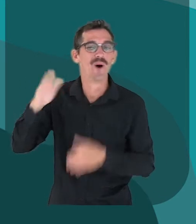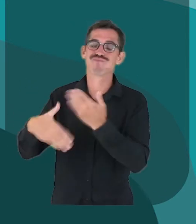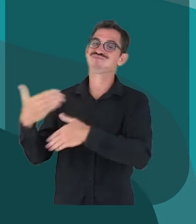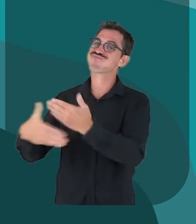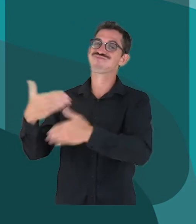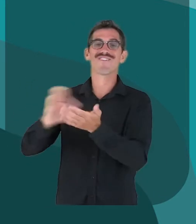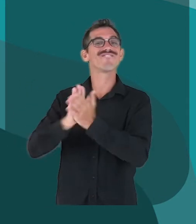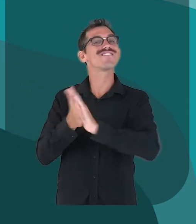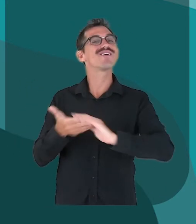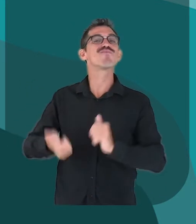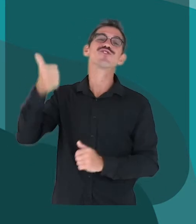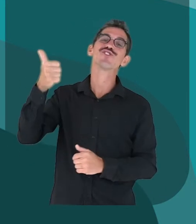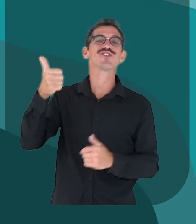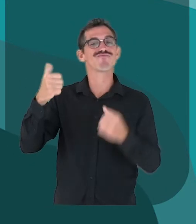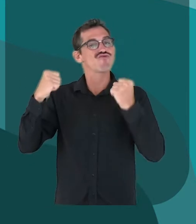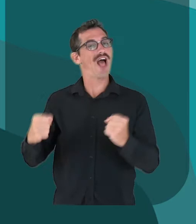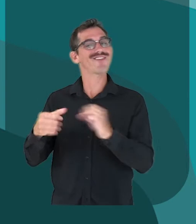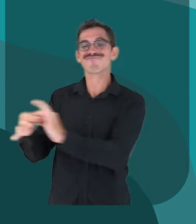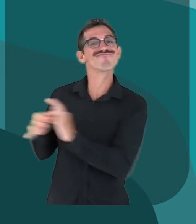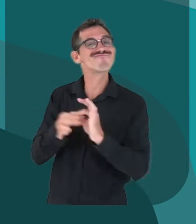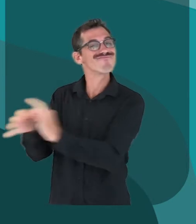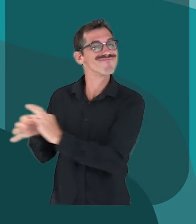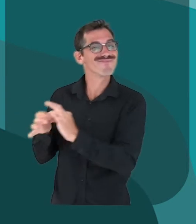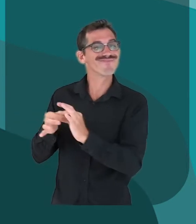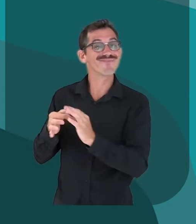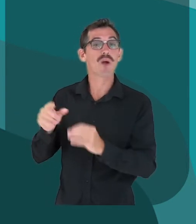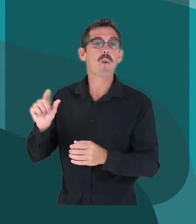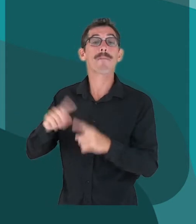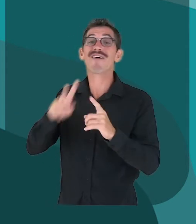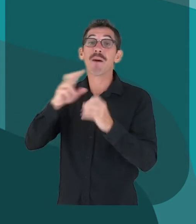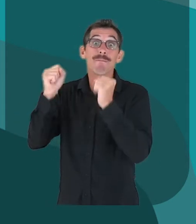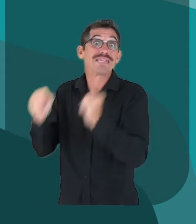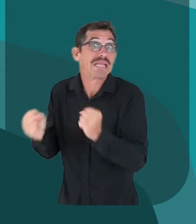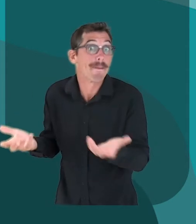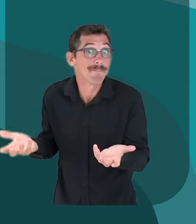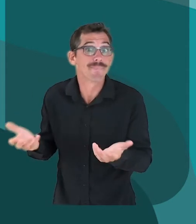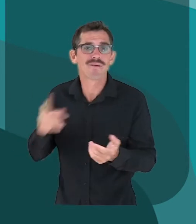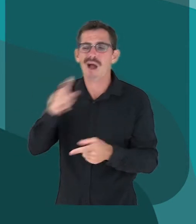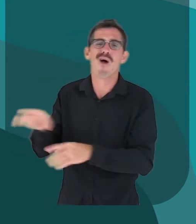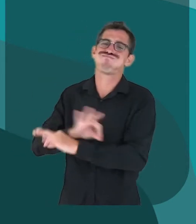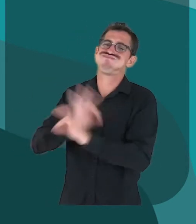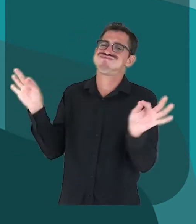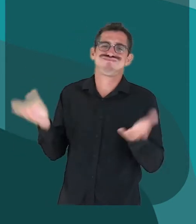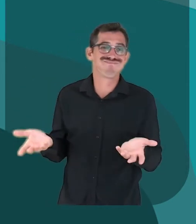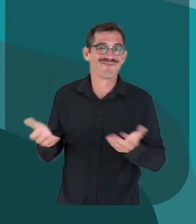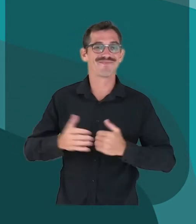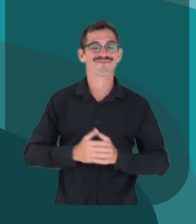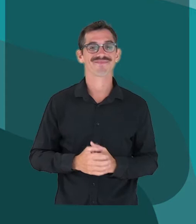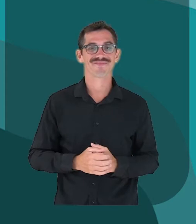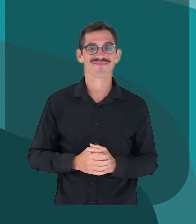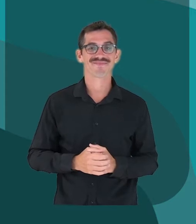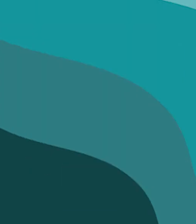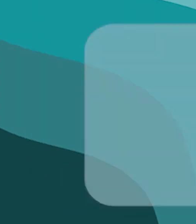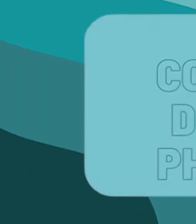puis de revenir en force un peu, là, ça a vraiment été possible. Ce qui